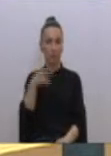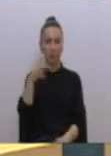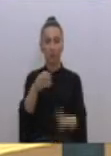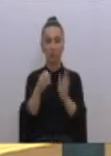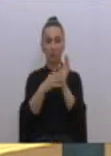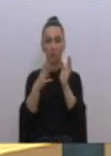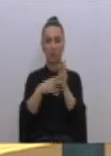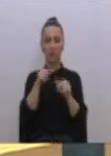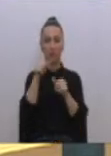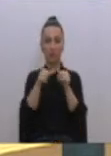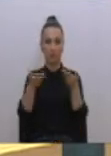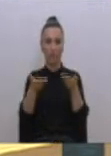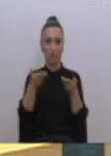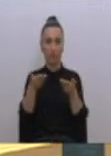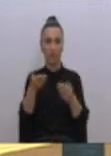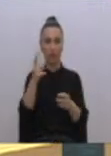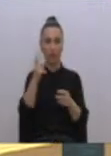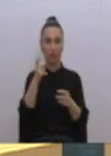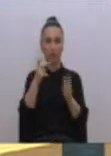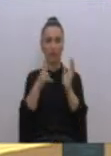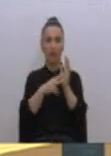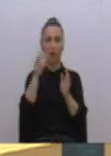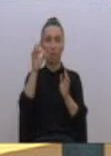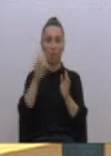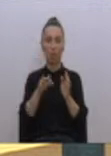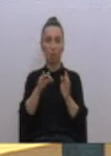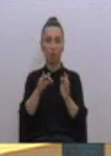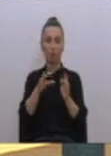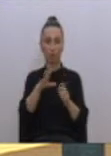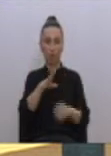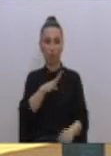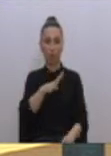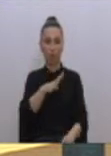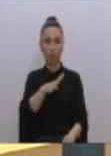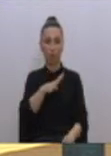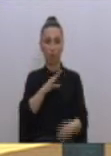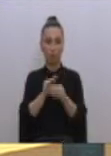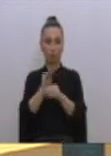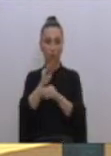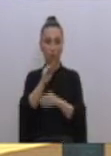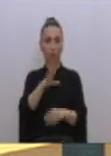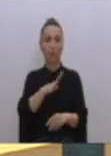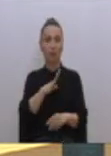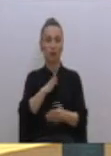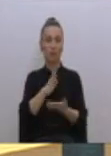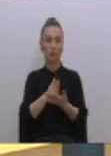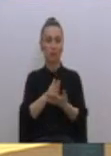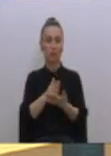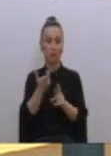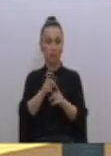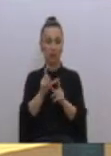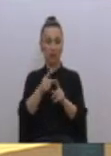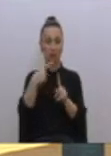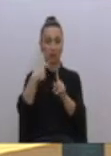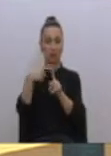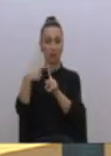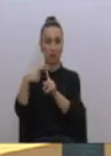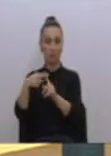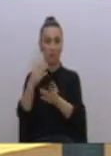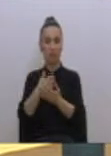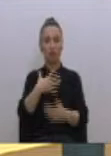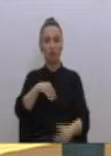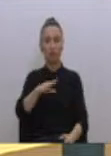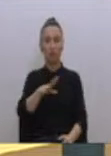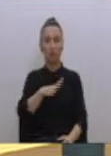2019 წელთან მიმართებაში თუ შევადგენთ 100%-მდე იქნა იყო აღდგენის მაჩვენებელი რაც საკმაოდ დადებითია ჩვენ ჰქონდა